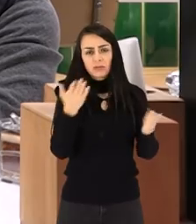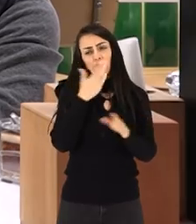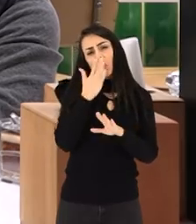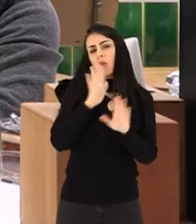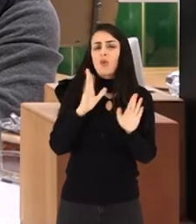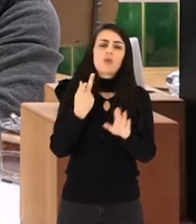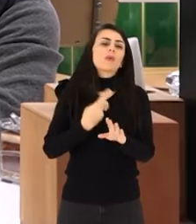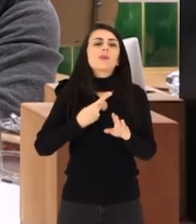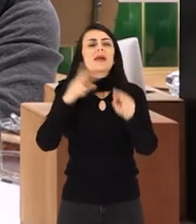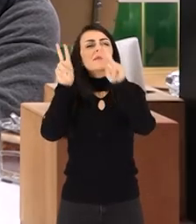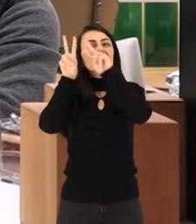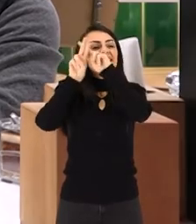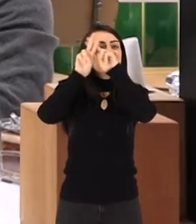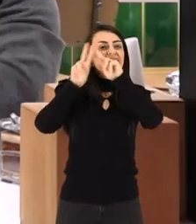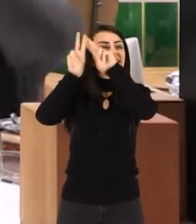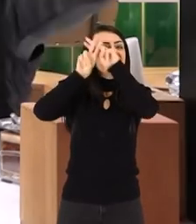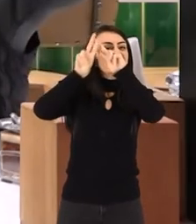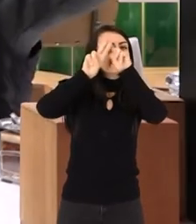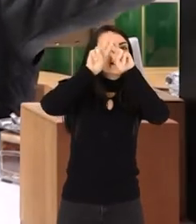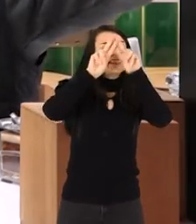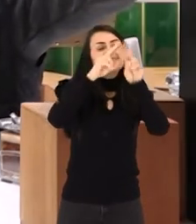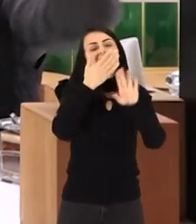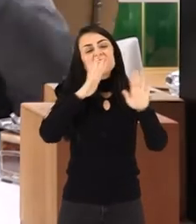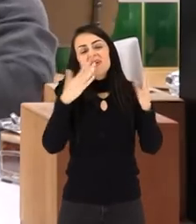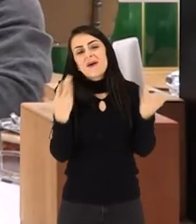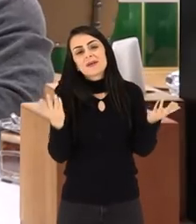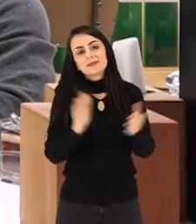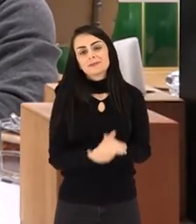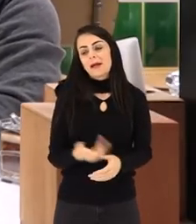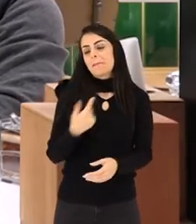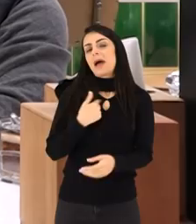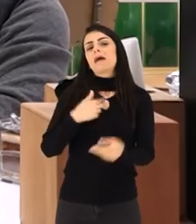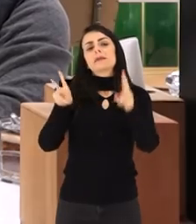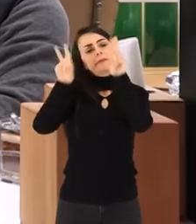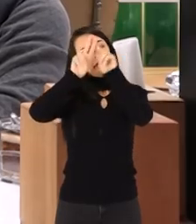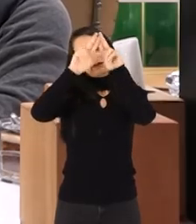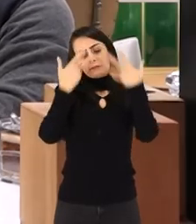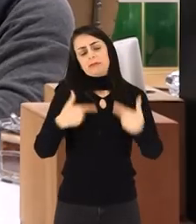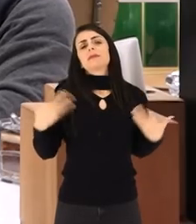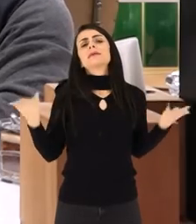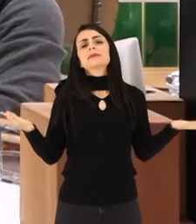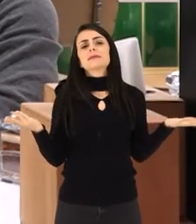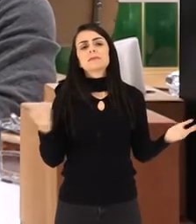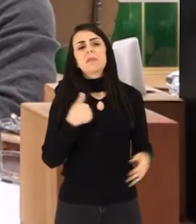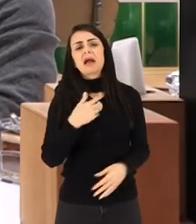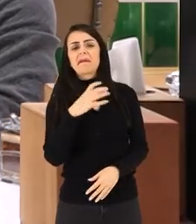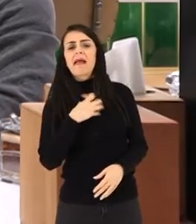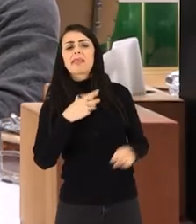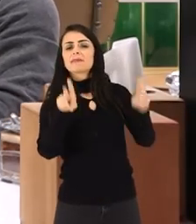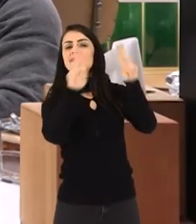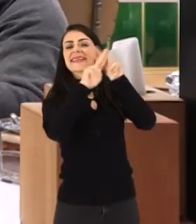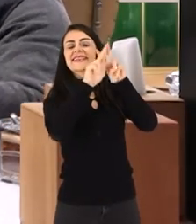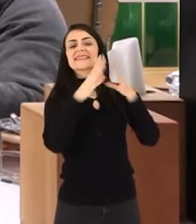yok. Yani öyle bir mülki... Ben bir yıldızım zaten. Estağfurullah. Ben öyle diyorum. Yok. Ben kendimi zaten yani. Bana